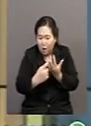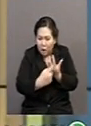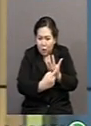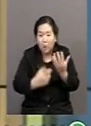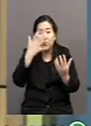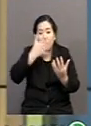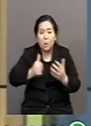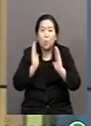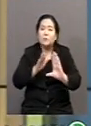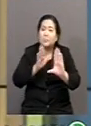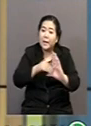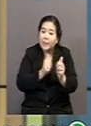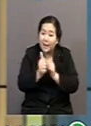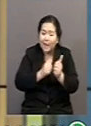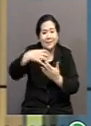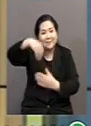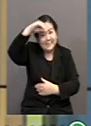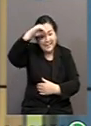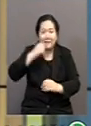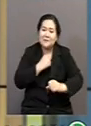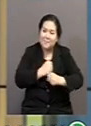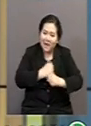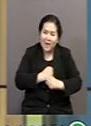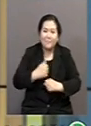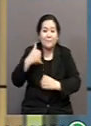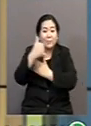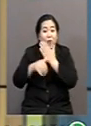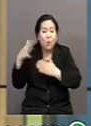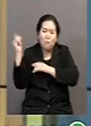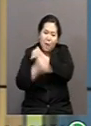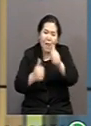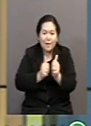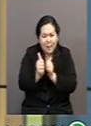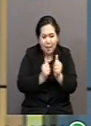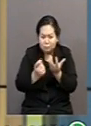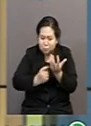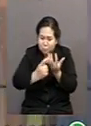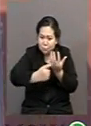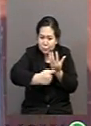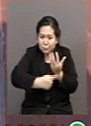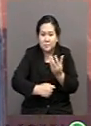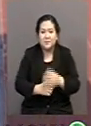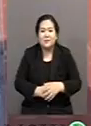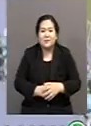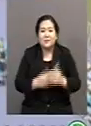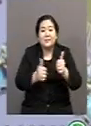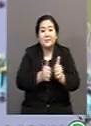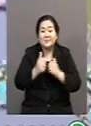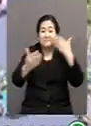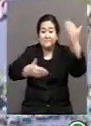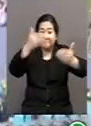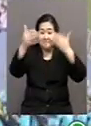ทั้งนักศึกษาคนทำงานชาวต่างชาติก็สนใจไปร่วมนะคะนับพันๆคนทีเดียวค่ะกิจกรรมครั้งนี้คุณผู้ชมจัดขึ้น